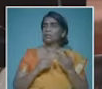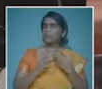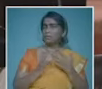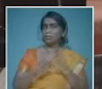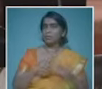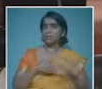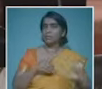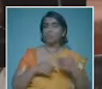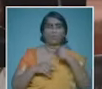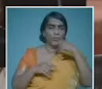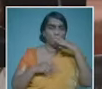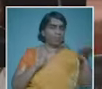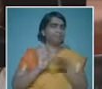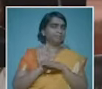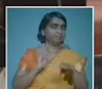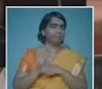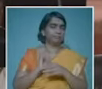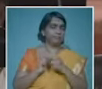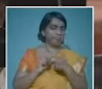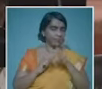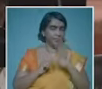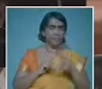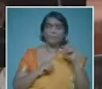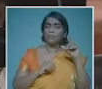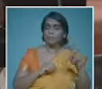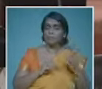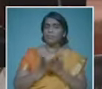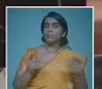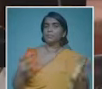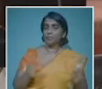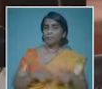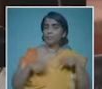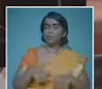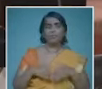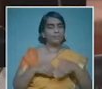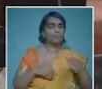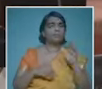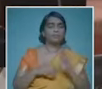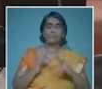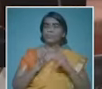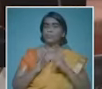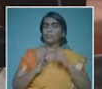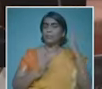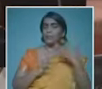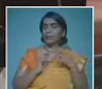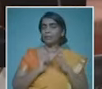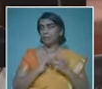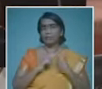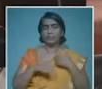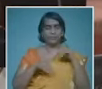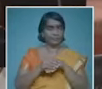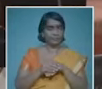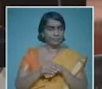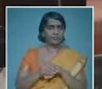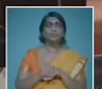நிலையில் உள்ளது. கொழும்பு துறைமுகம் கூட இன்று சர்வதேச பொறியில் சிக்கியுள்ளது. பிரபல தமிழ் சினிமா படம் ஒன்றில்